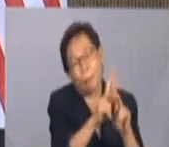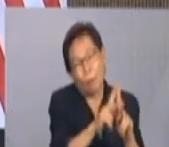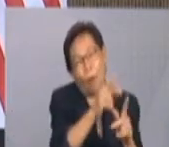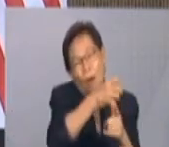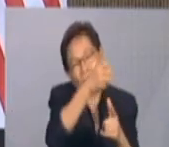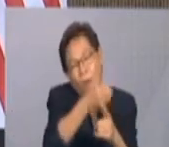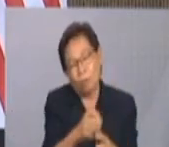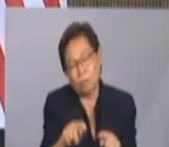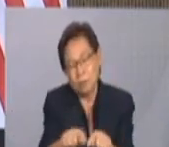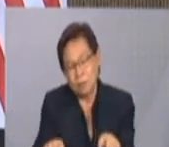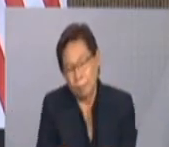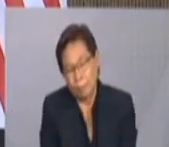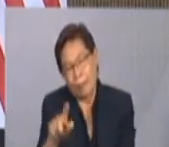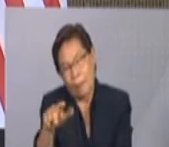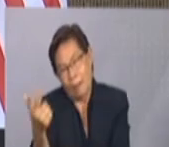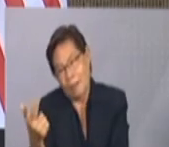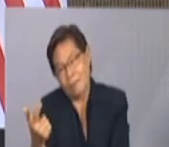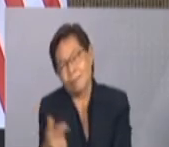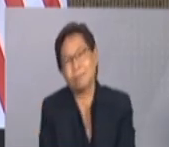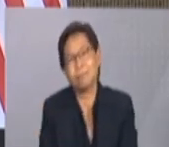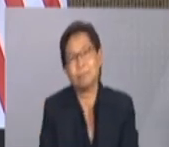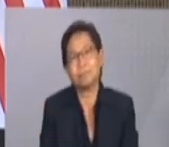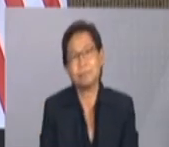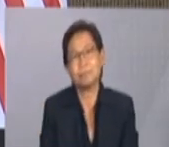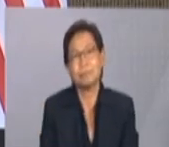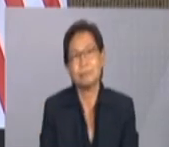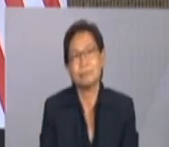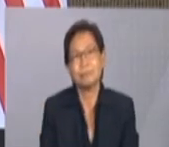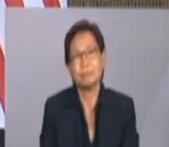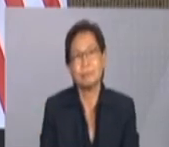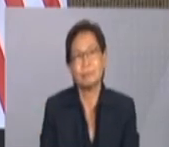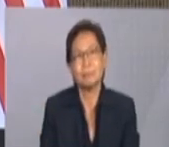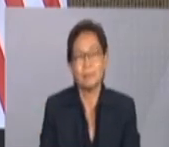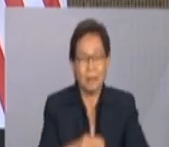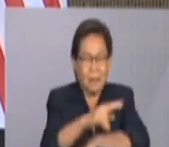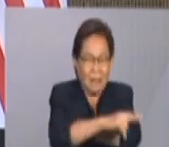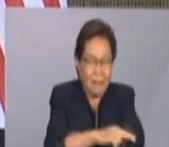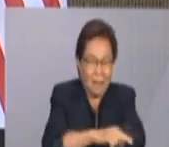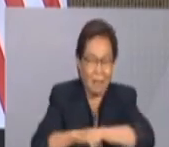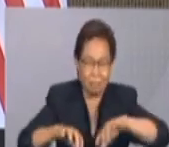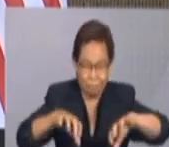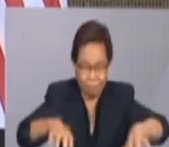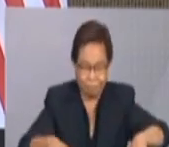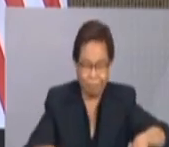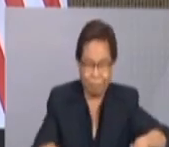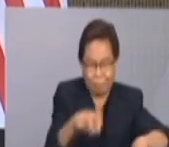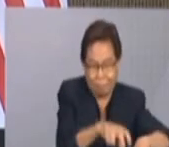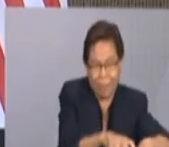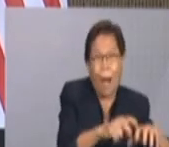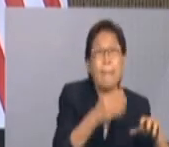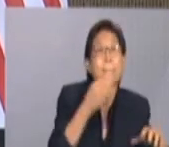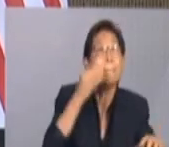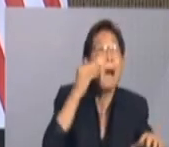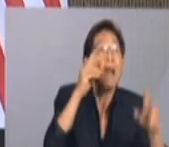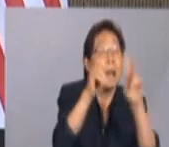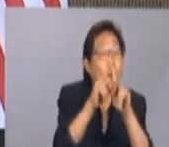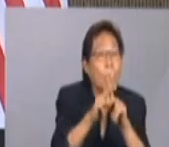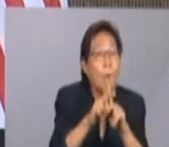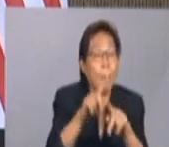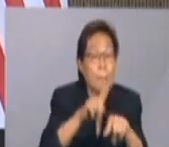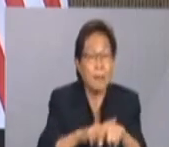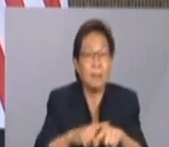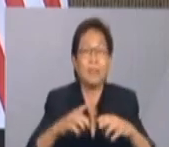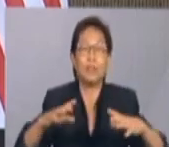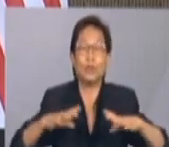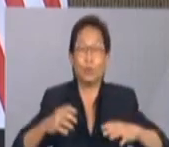ataupun di tempat-tempat yang lain gejala dan rentas negeri untuk balik ke kampung semasa cuti perayaan Idul